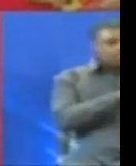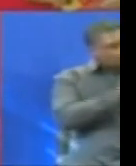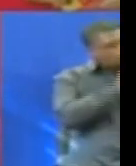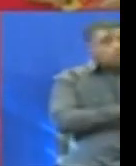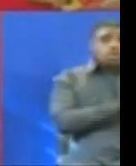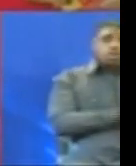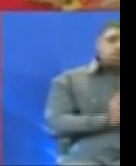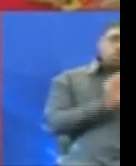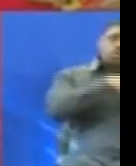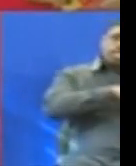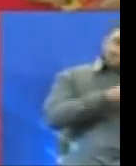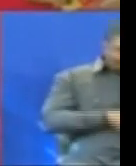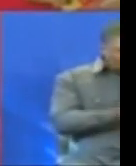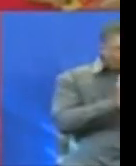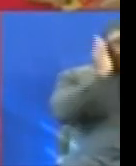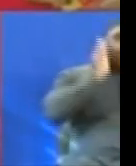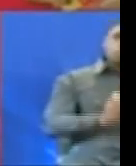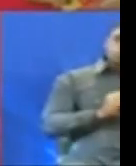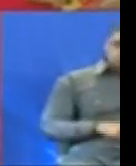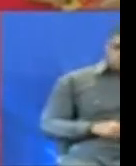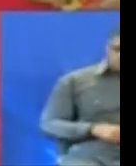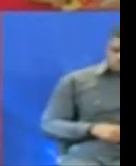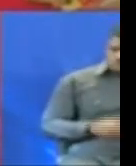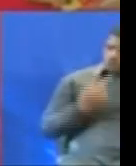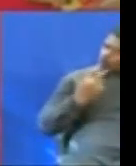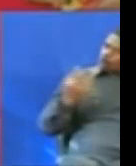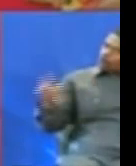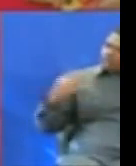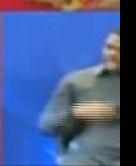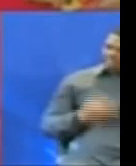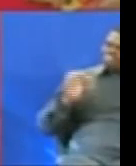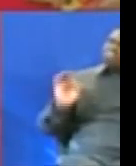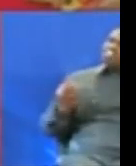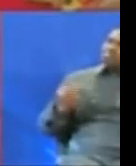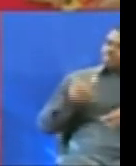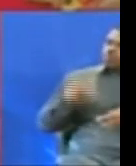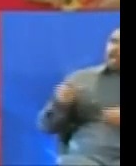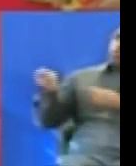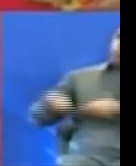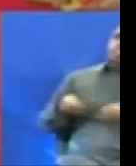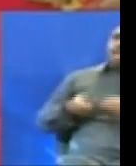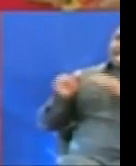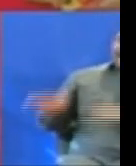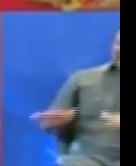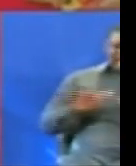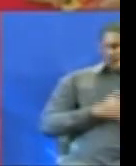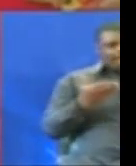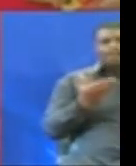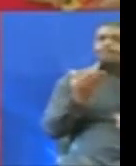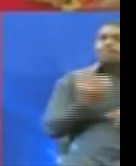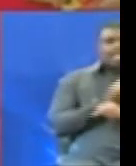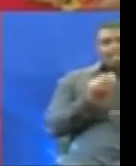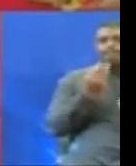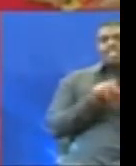kuu. Kwa muone namna gani wakulima wetu wanavyohangaika na kupata bei za chini kwa sababu tu ya ubovu wa